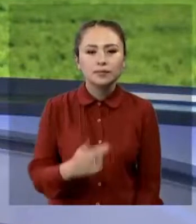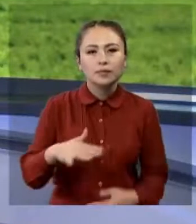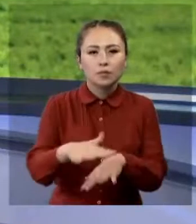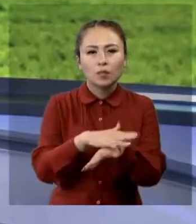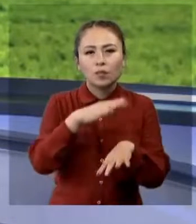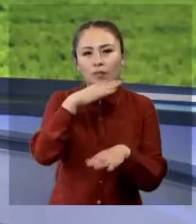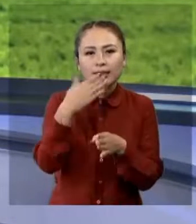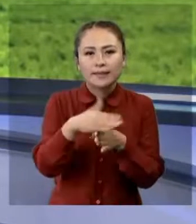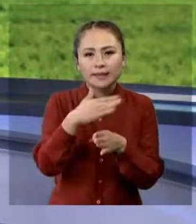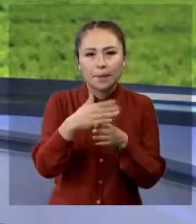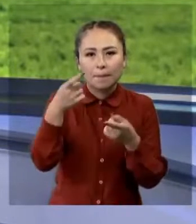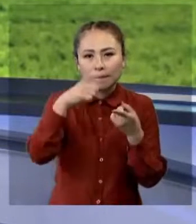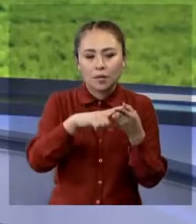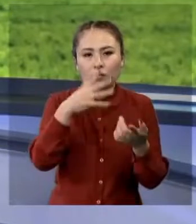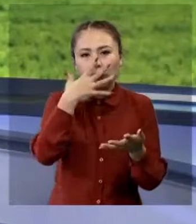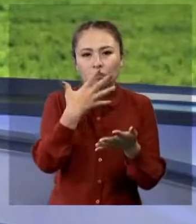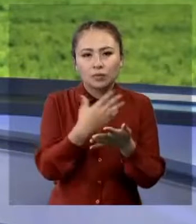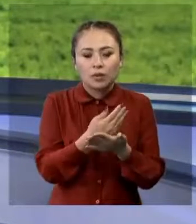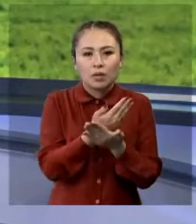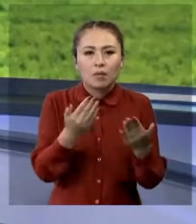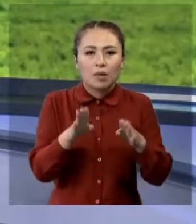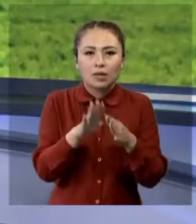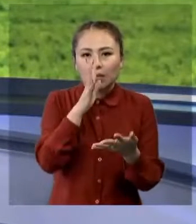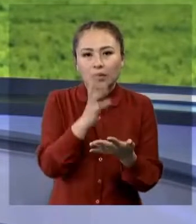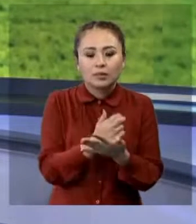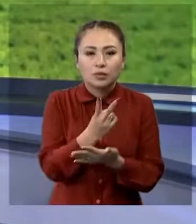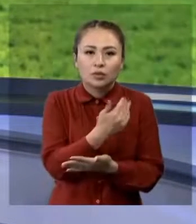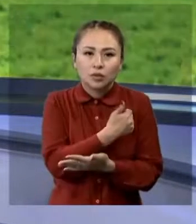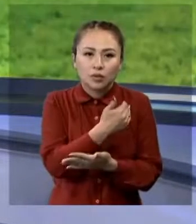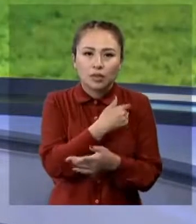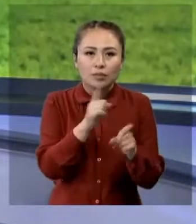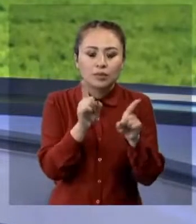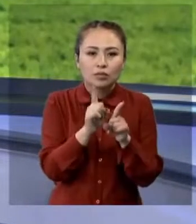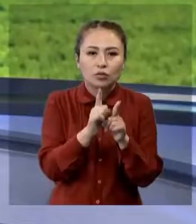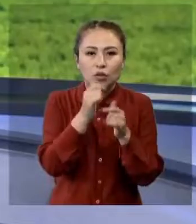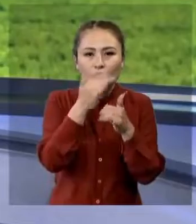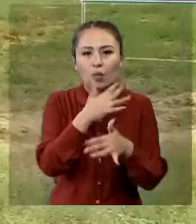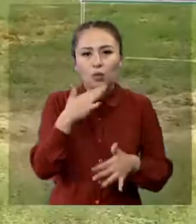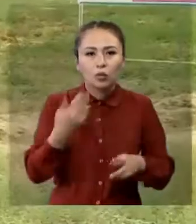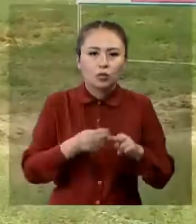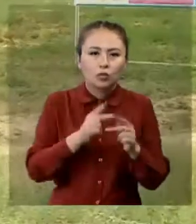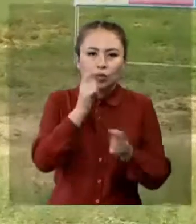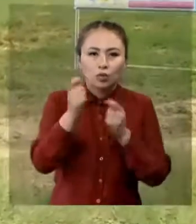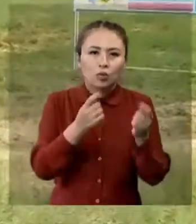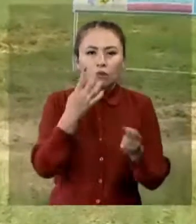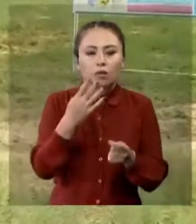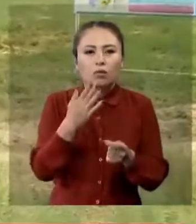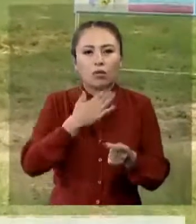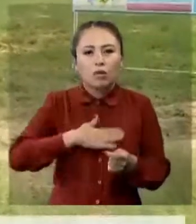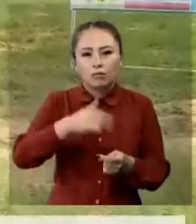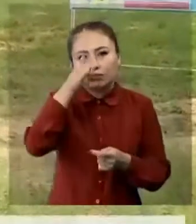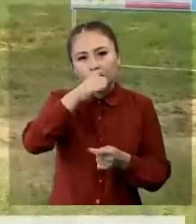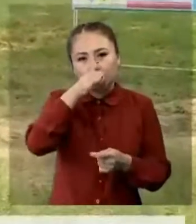Я халықтың көбі несиеге байланған, ал өз бетімен мал табам десеңде қиюы келмейтін дүние көп. Төрт түліктен рахат көрем